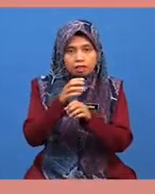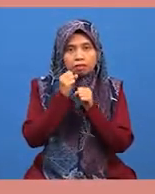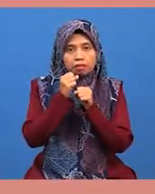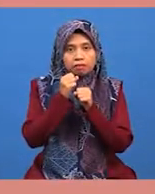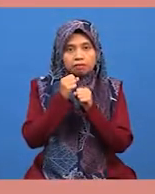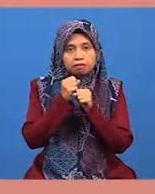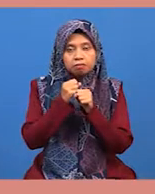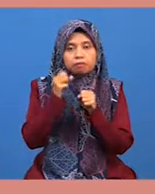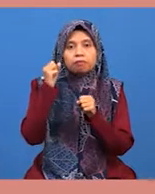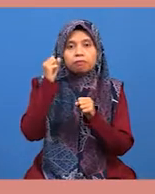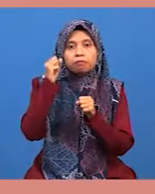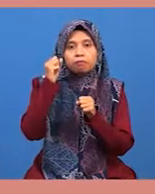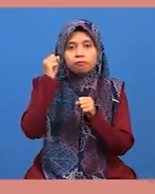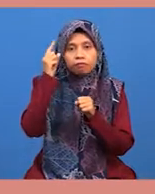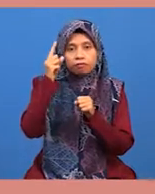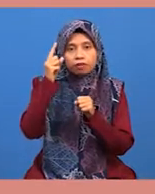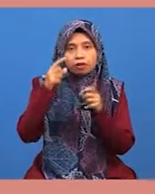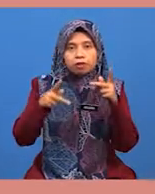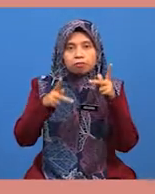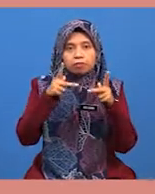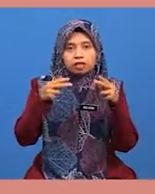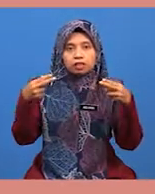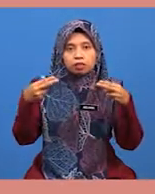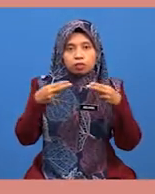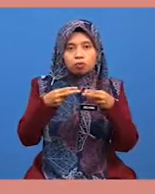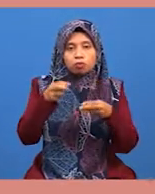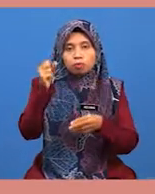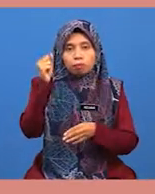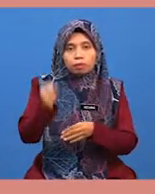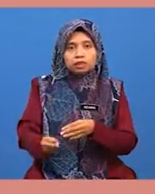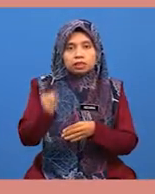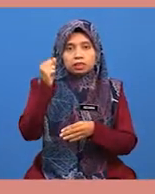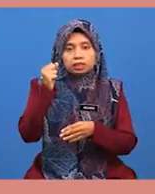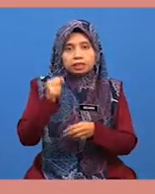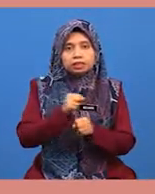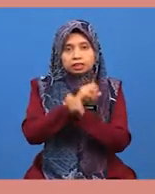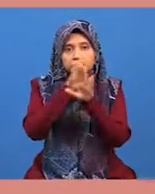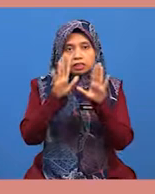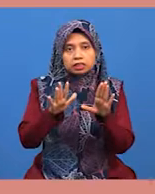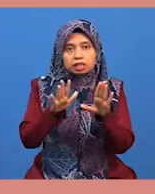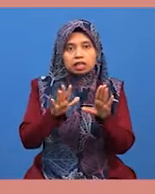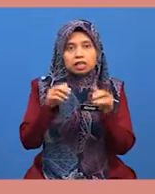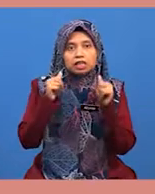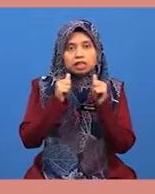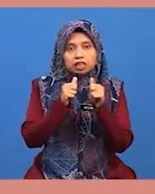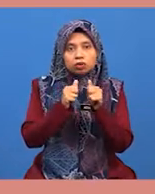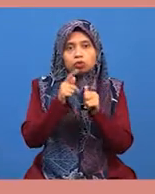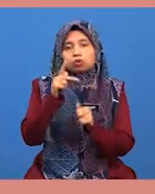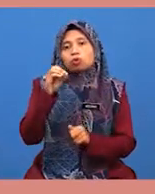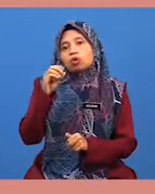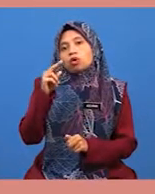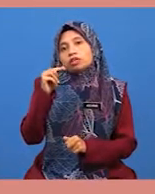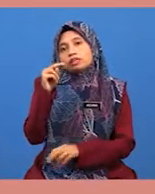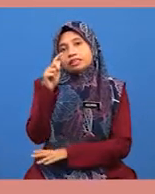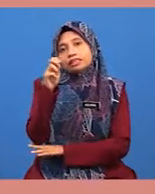dapat memahami kata hubung pancangan keterangan dengan betul mengikut konteks,